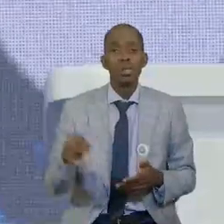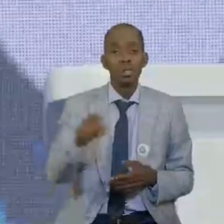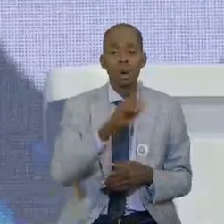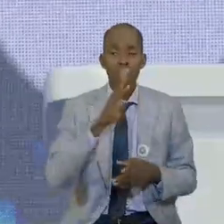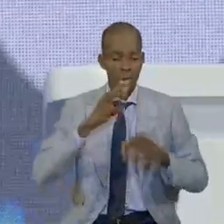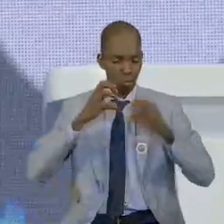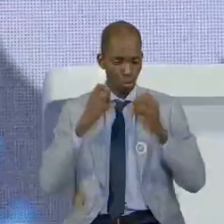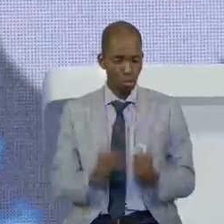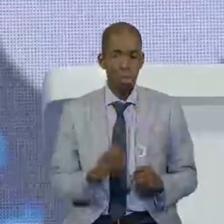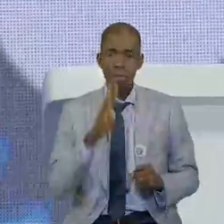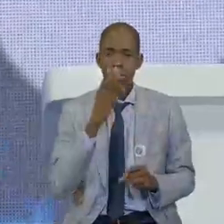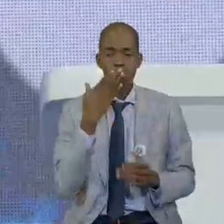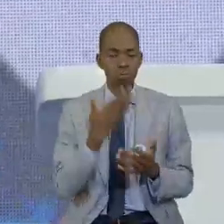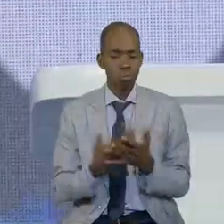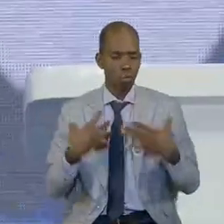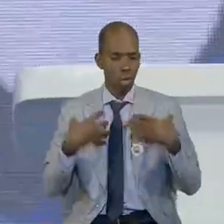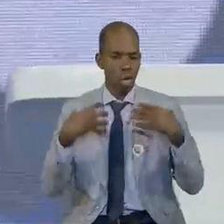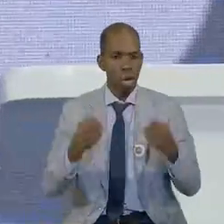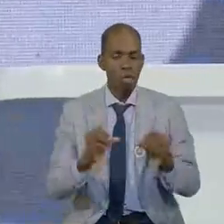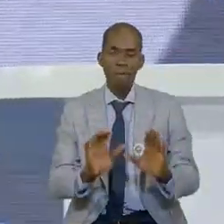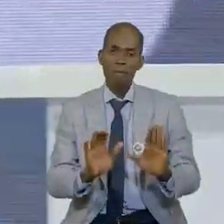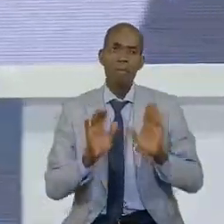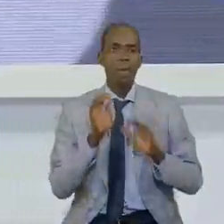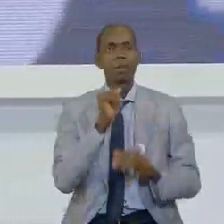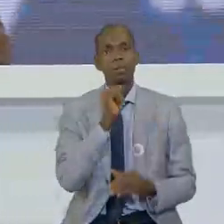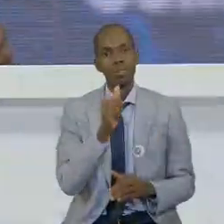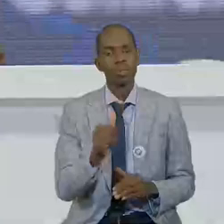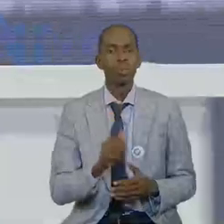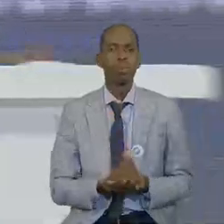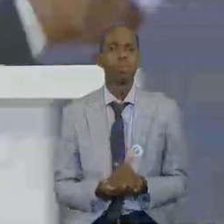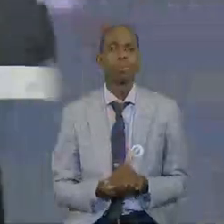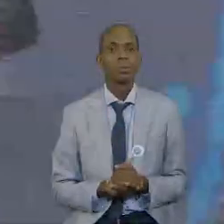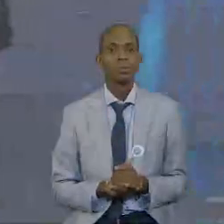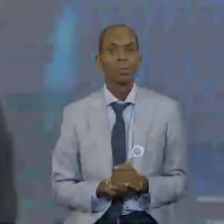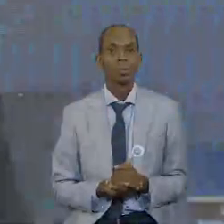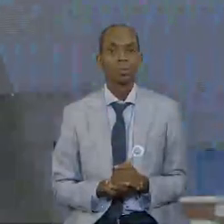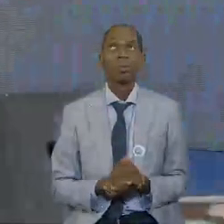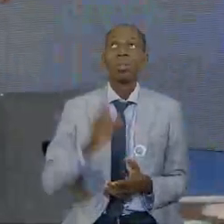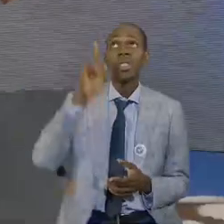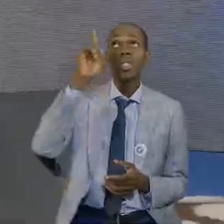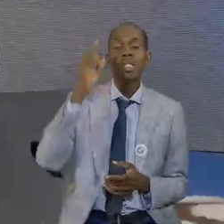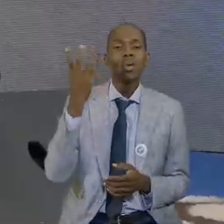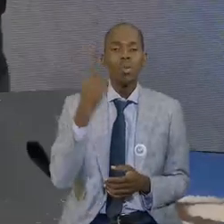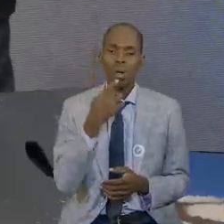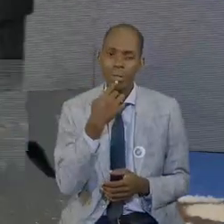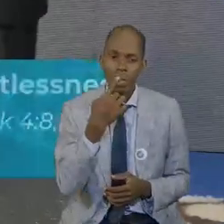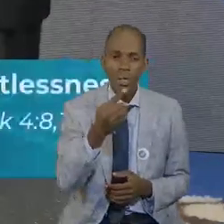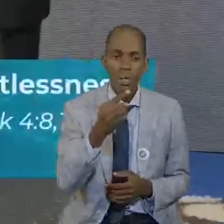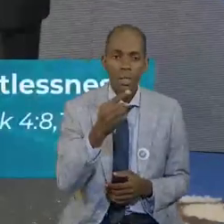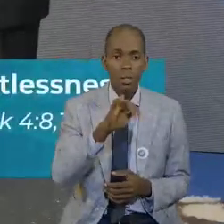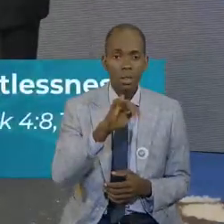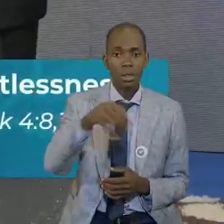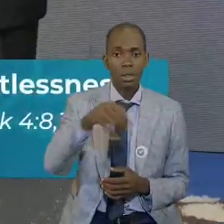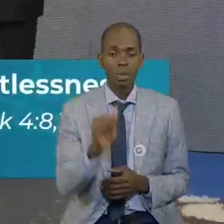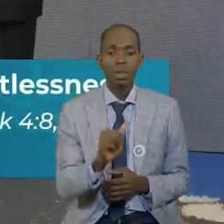courage. Fear not. Dieu dit, fortifiez-vous et ayez du courage, ne craignez point. He was telling him that not just for that day